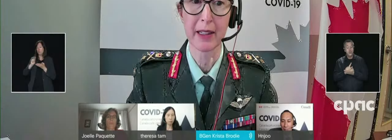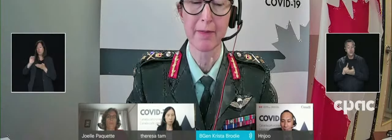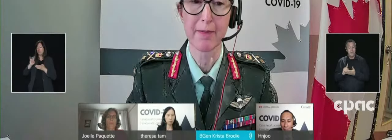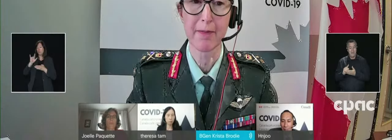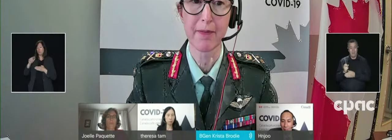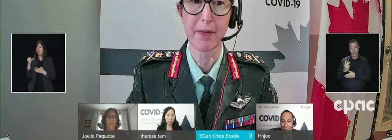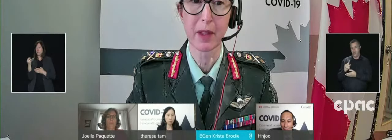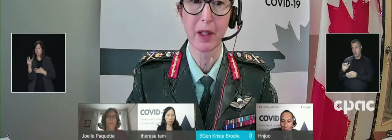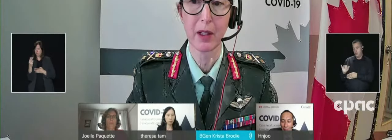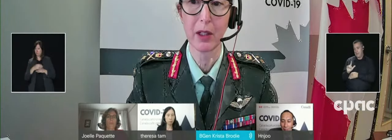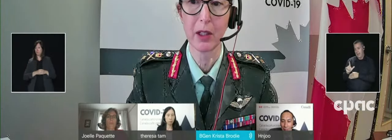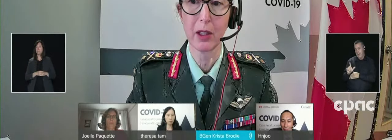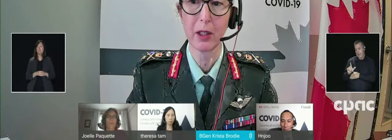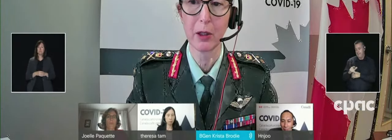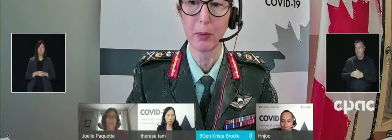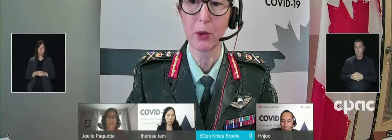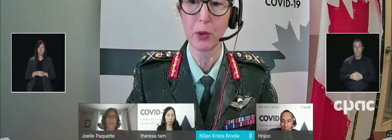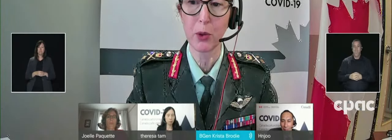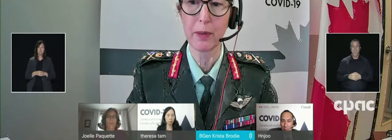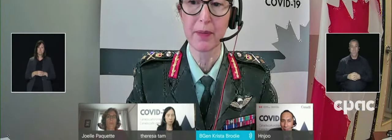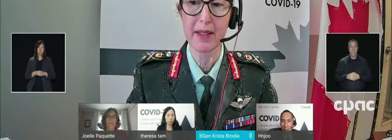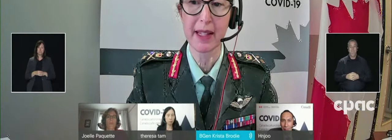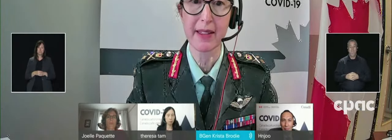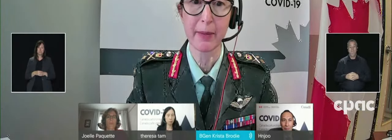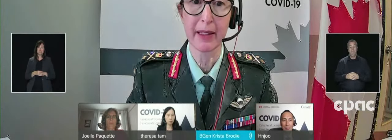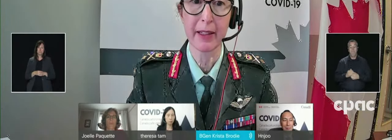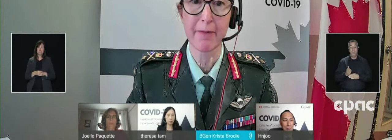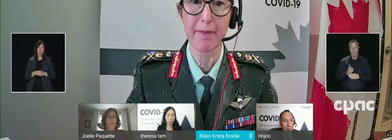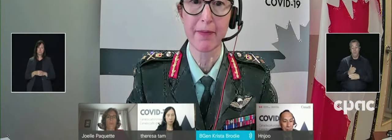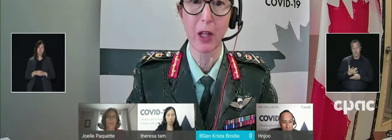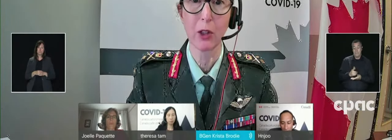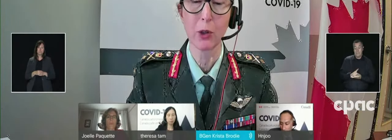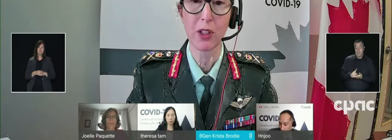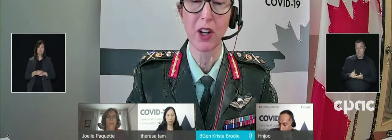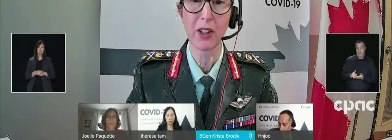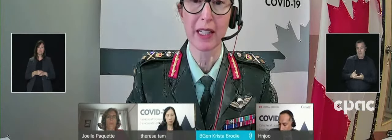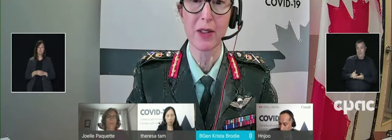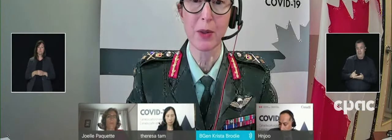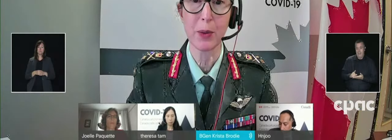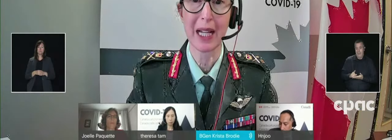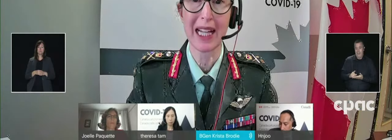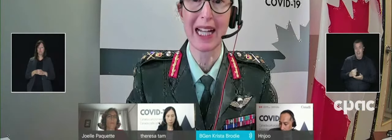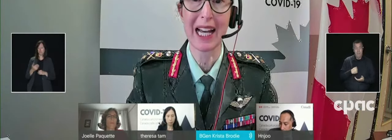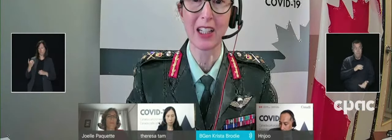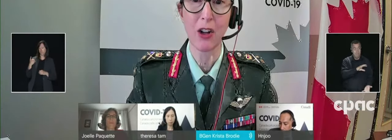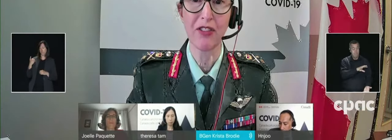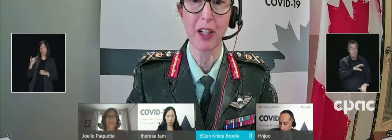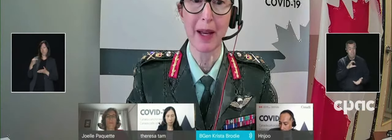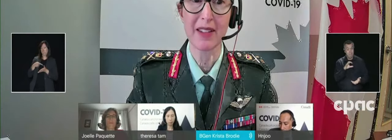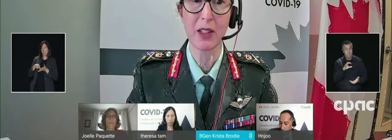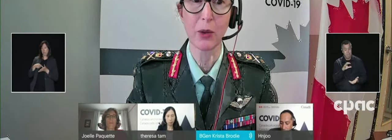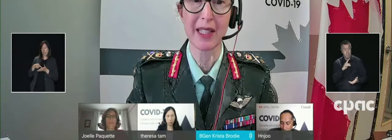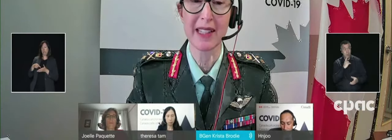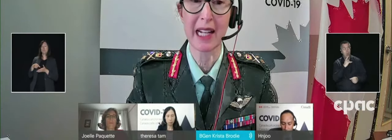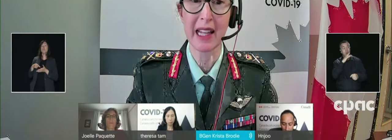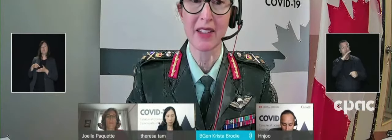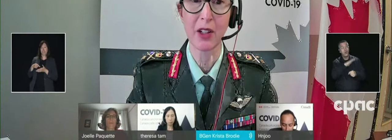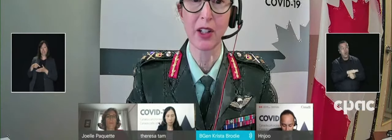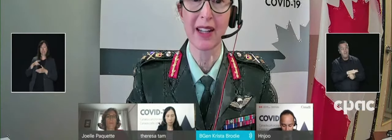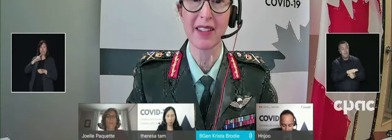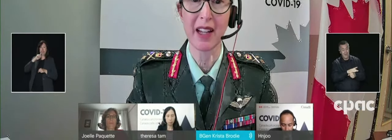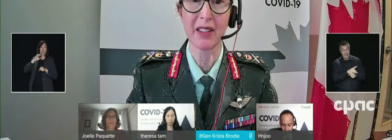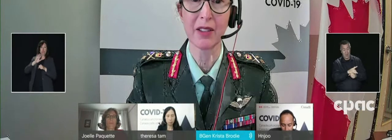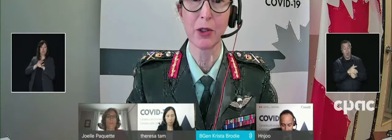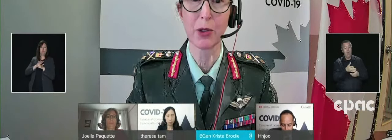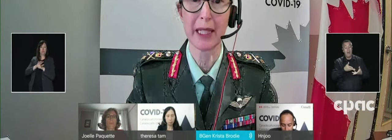12 juillet. Plus tôt, cette semaine, nous avons reçu la confirmation des